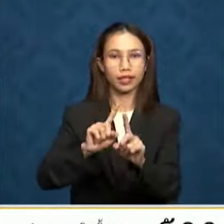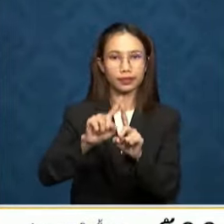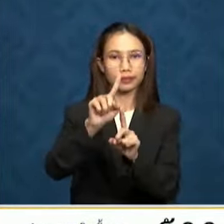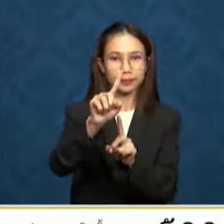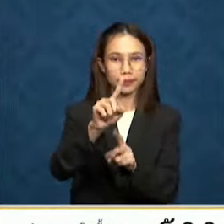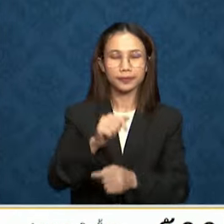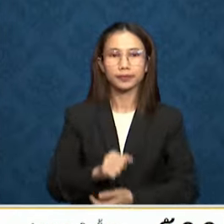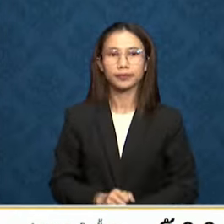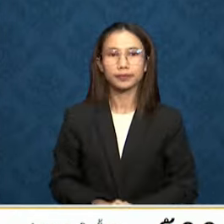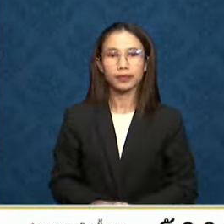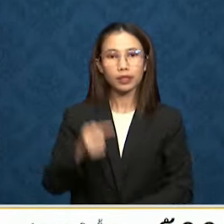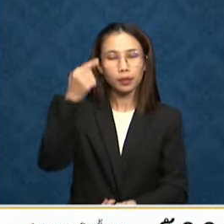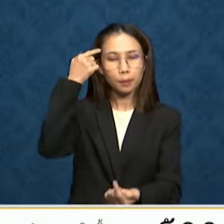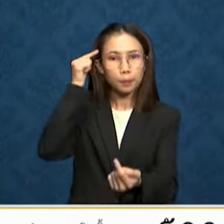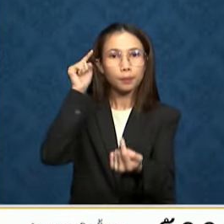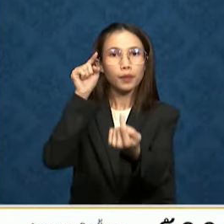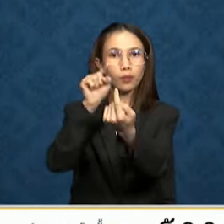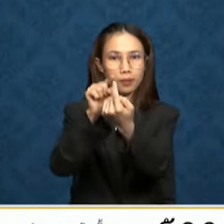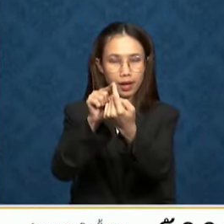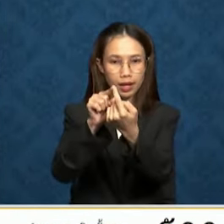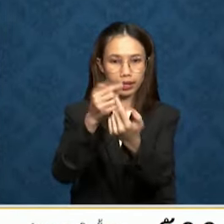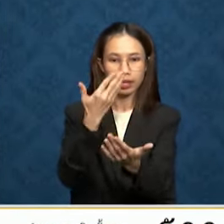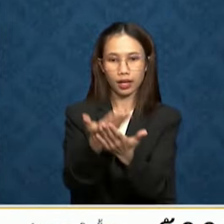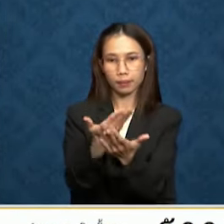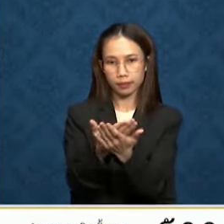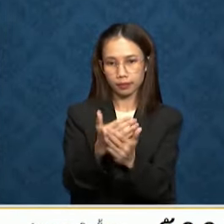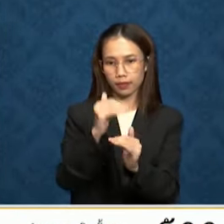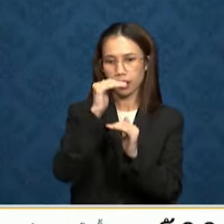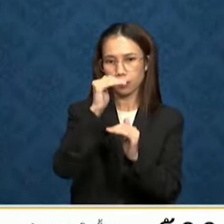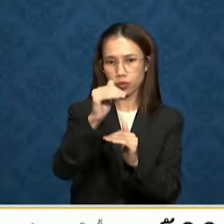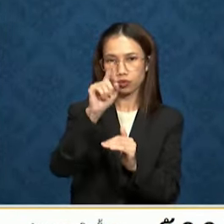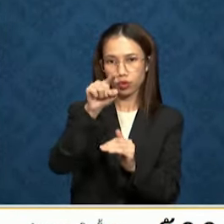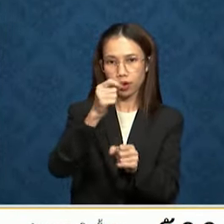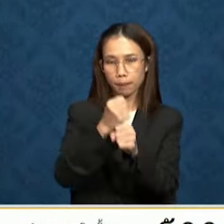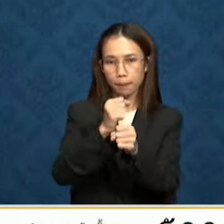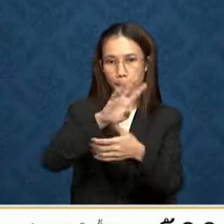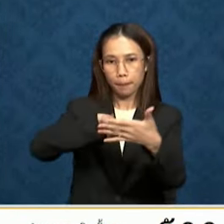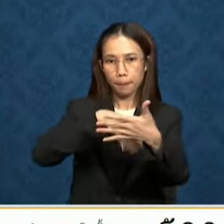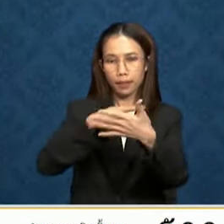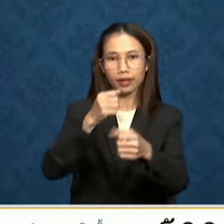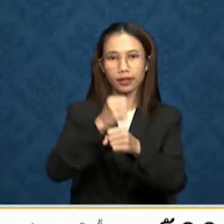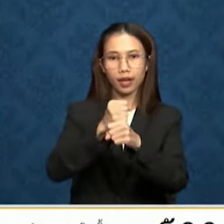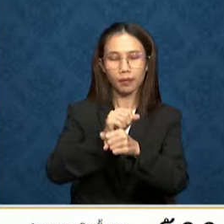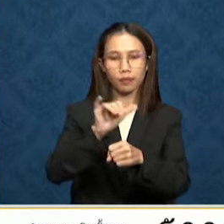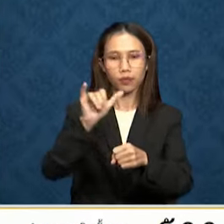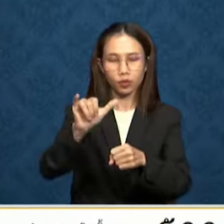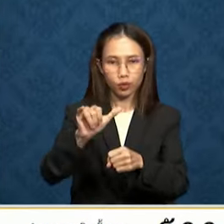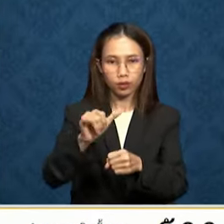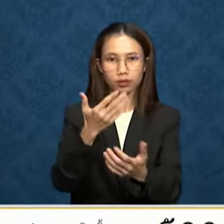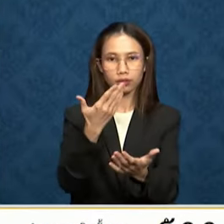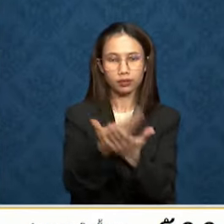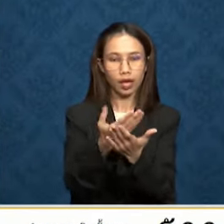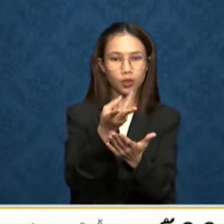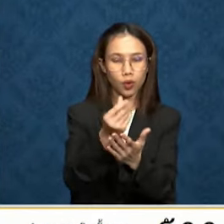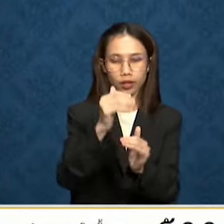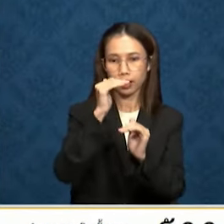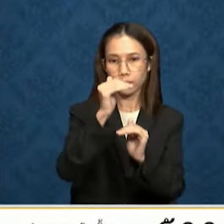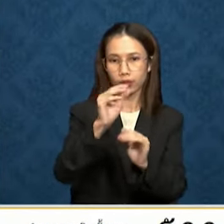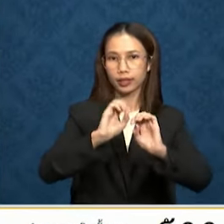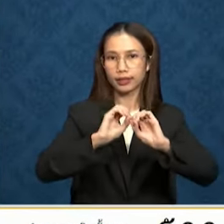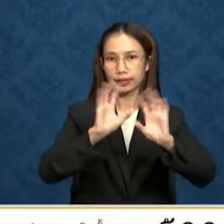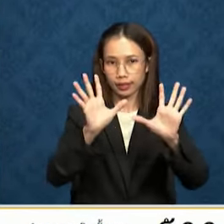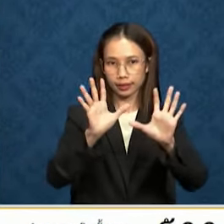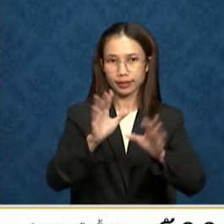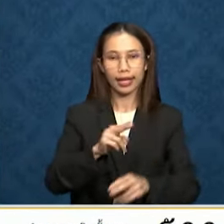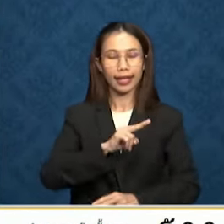คะตั้งเป้าหมายและกรอบงบประมาณในการทำยุทธศาสตร์การจัดสรรค่ะ Pbudget statementดิฉัน